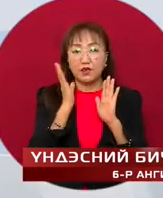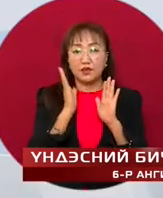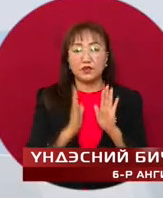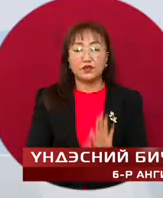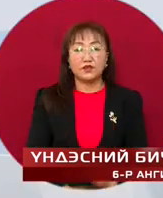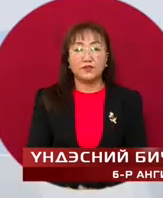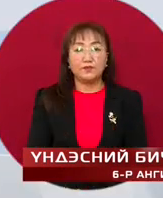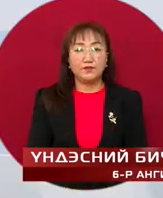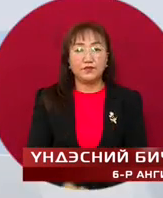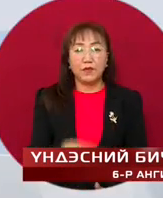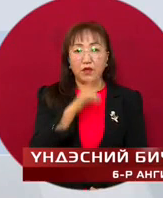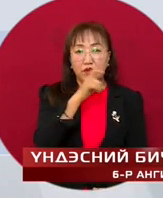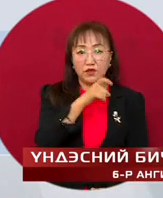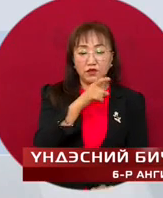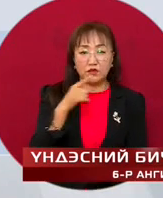ийм нөхцөлийг залгах нэ.